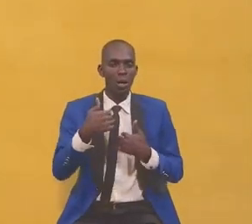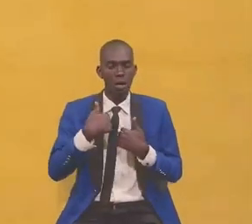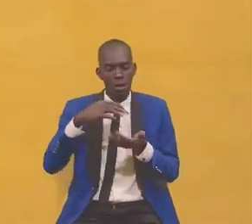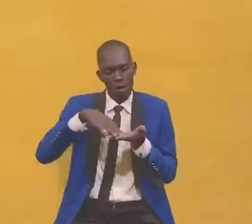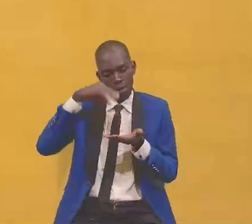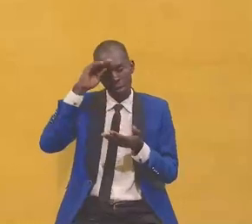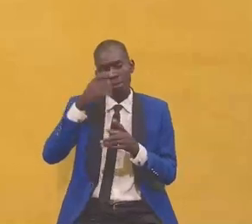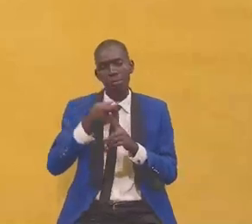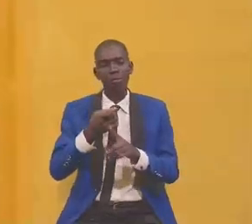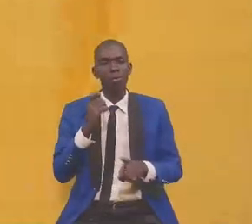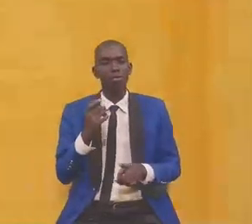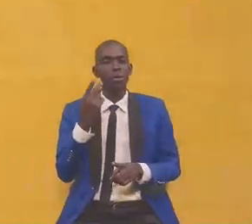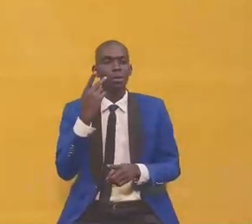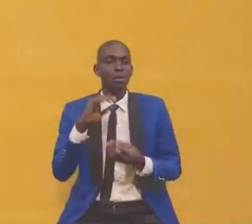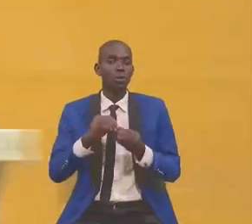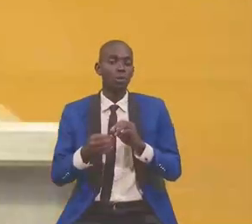Deuxième élément maintenant,